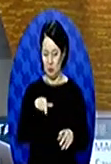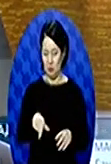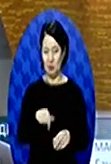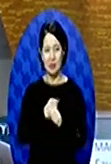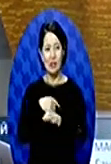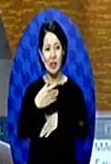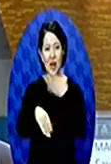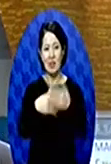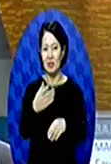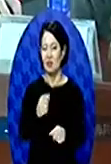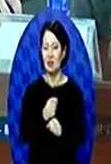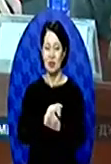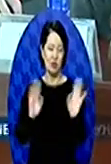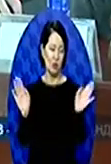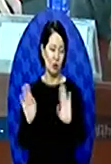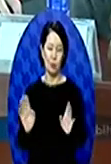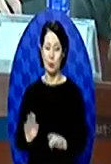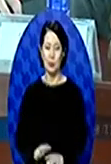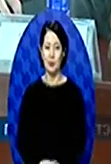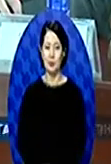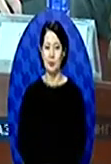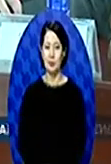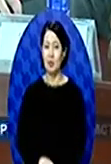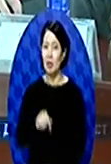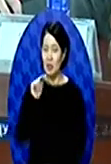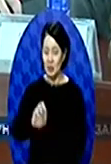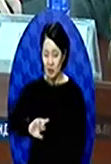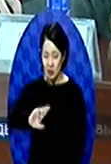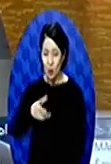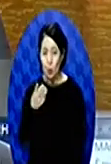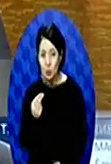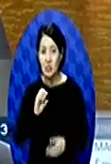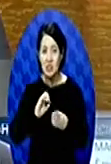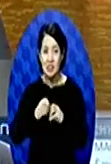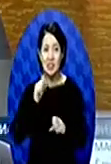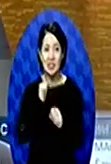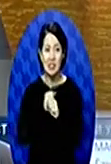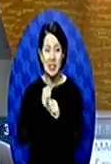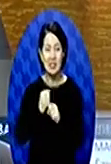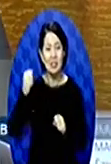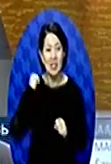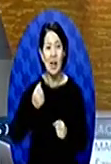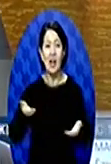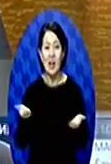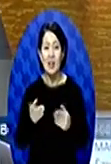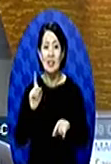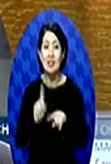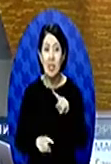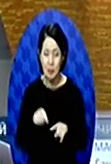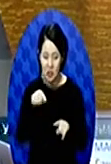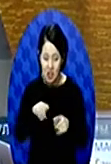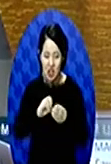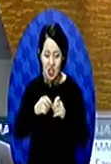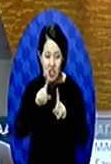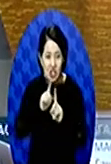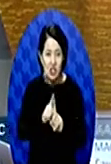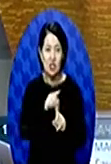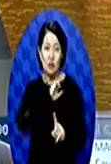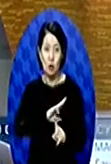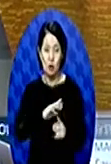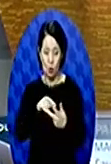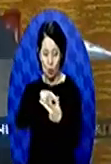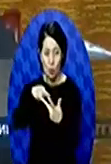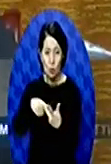бол явахгүй л гэсэн. Өөрөөр одоо хийж хэрэгжүүлж болох ямар ажлууд байна? Энийг хэрэгжүүлэхин төлөө гурван талаасаа гар нэлээд